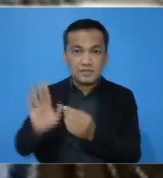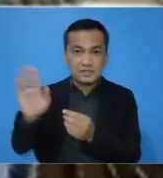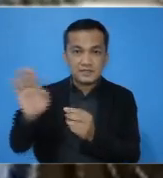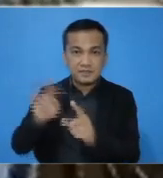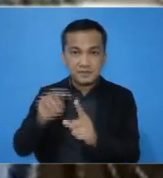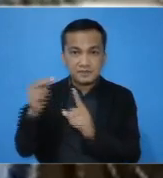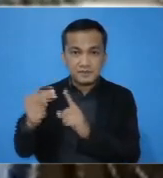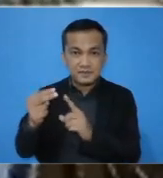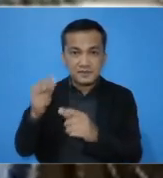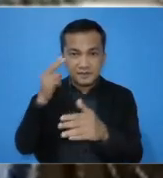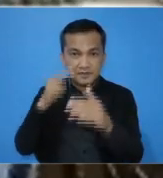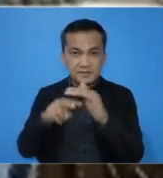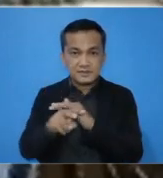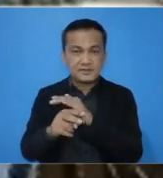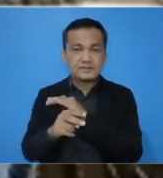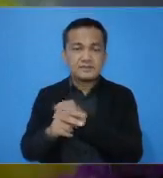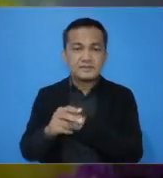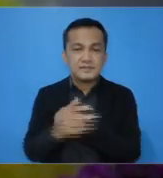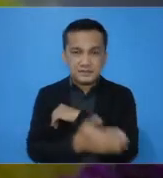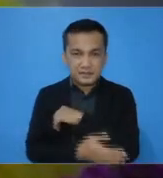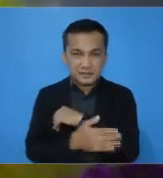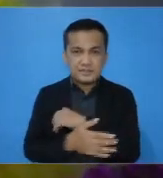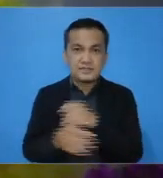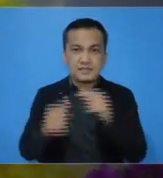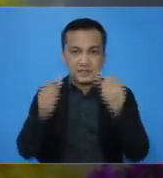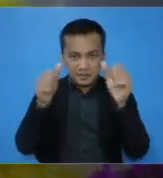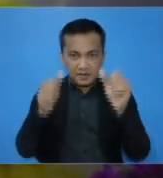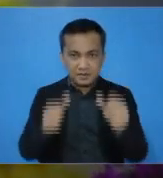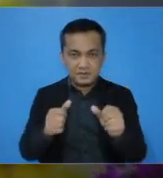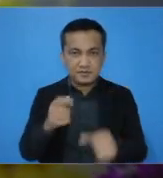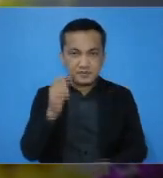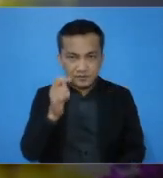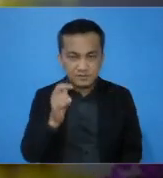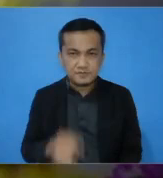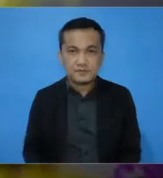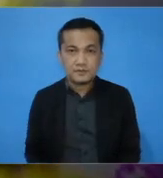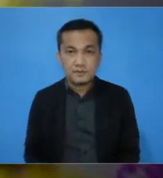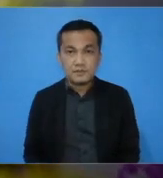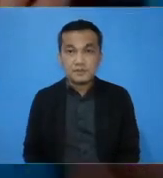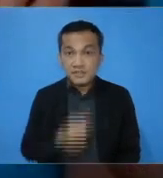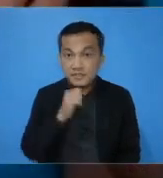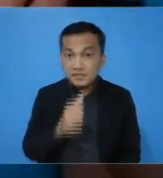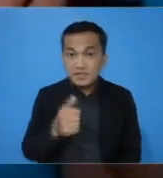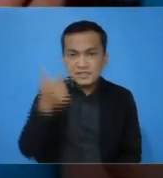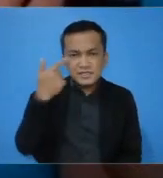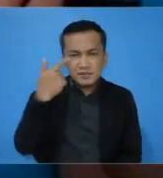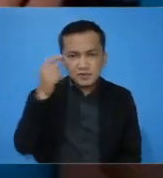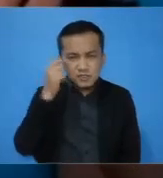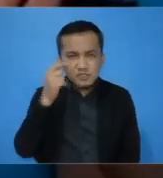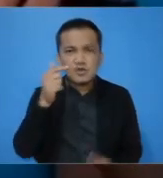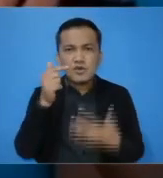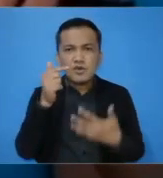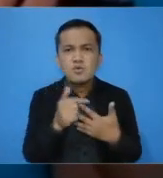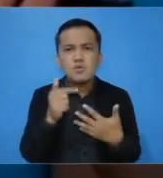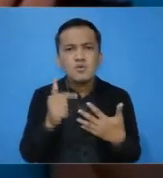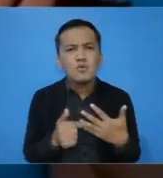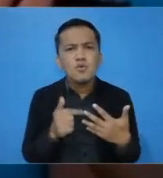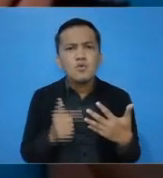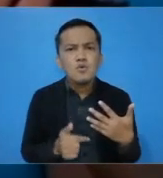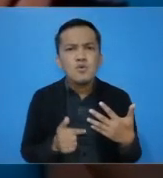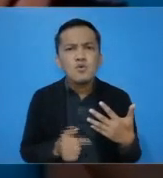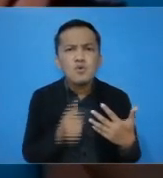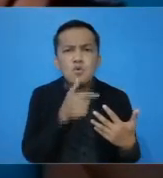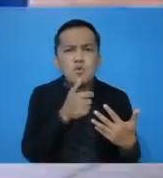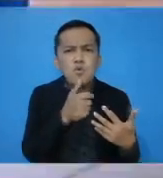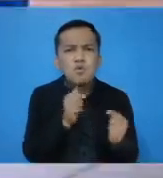country natin na na-upload sa YouTube. At kung hindi si Gibo, sino-sino ba ang matutunog na pwedeng makatandem ni